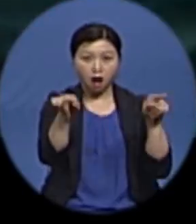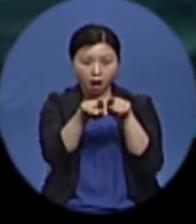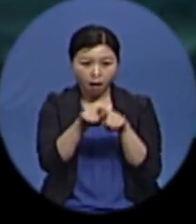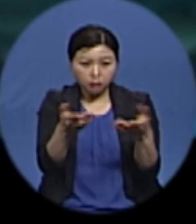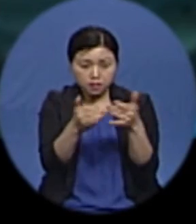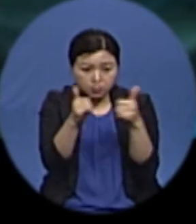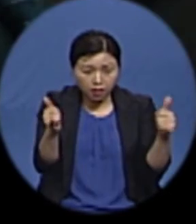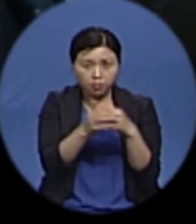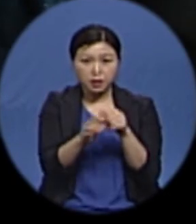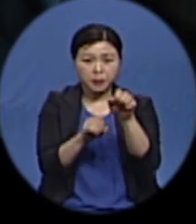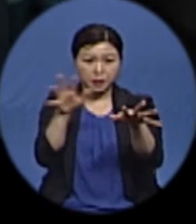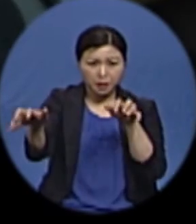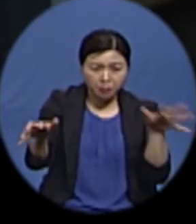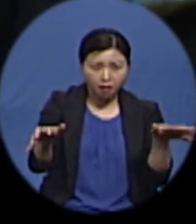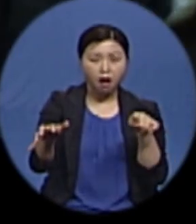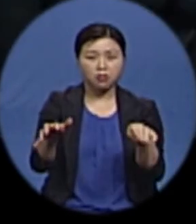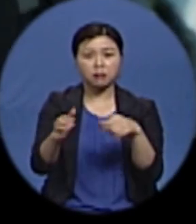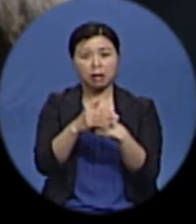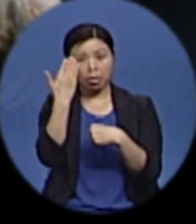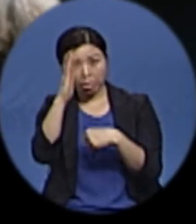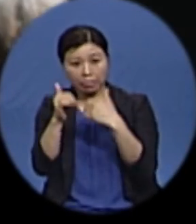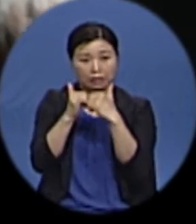낯선 행성에 불시착하게 되는데